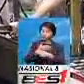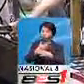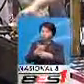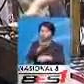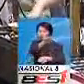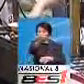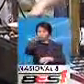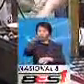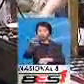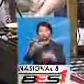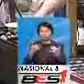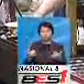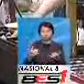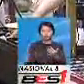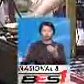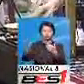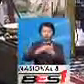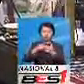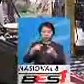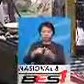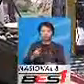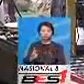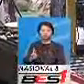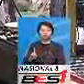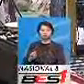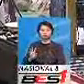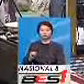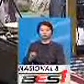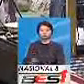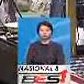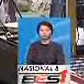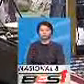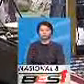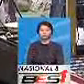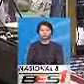bersama dengan anda buat seketika ini. Kita kembali dulu bersama dengan rakan setugas di Angkasa Puri.